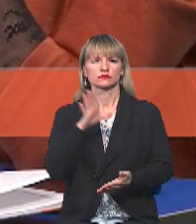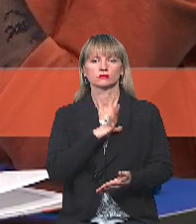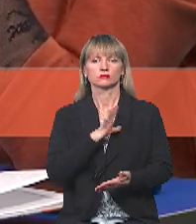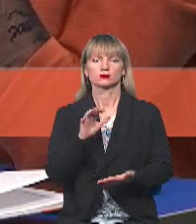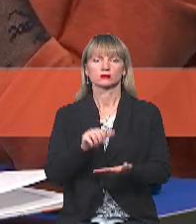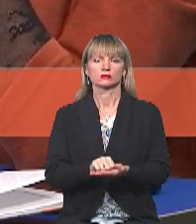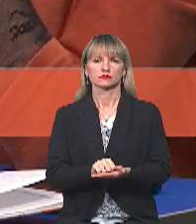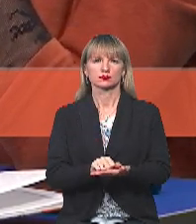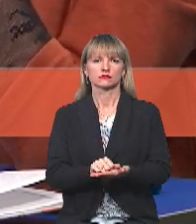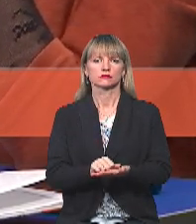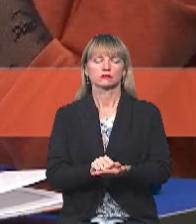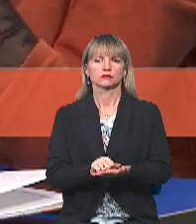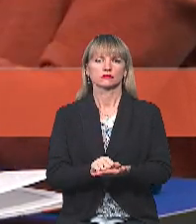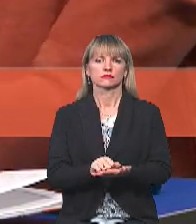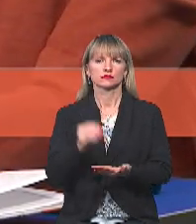зайняти